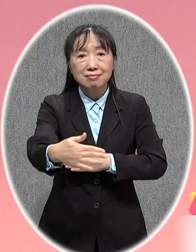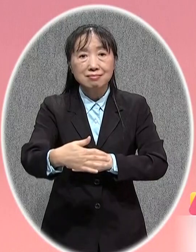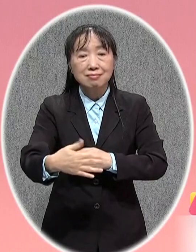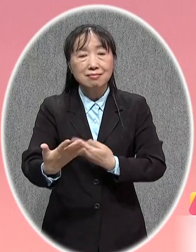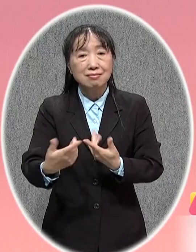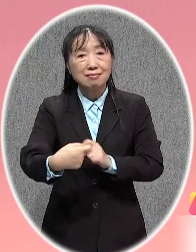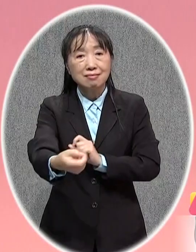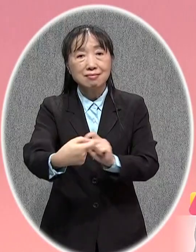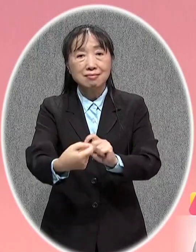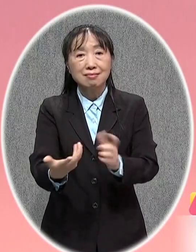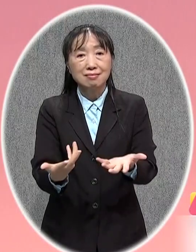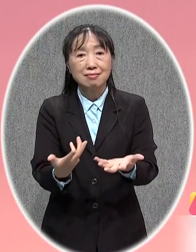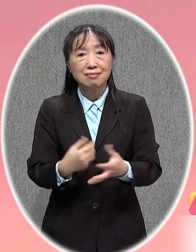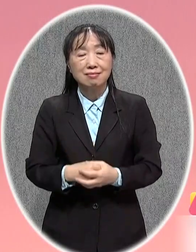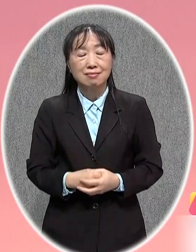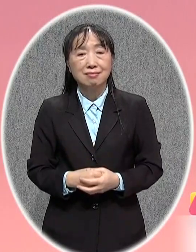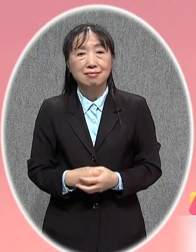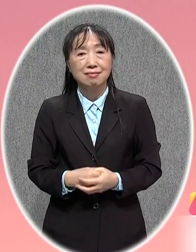其实